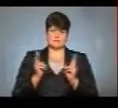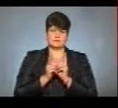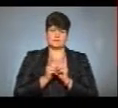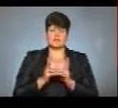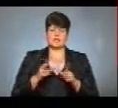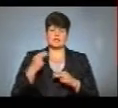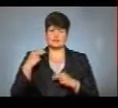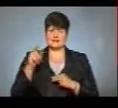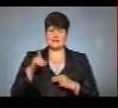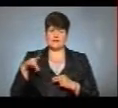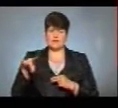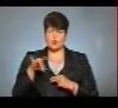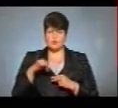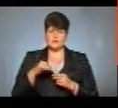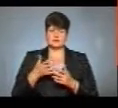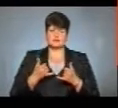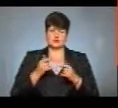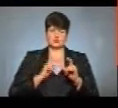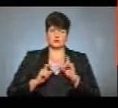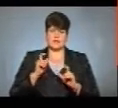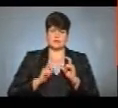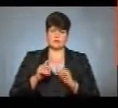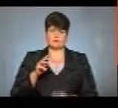Європи серед студентів у Мадриді.